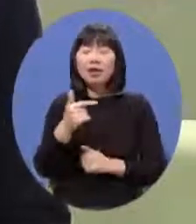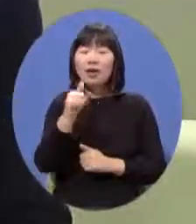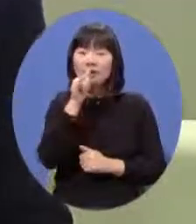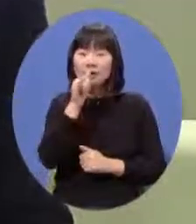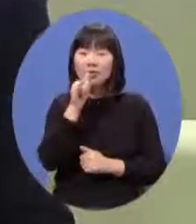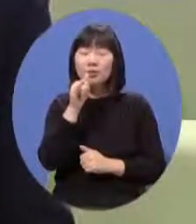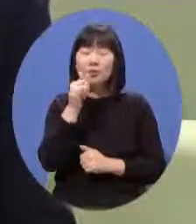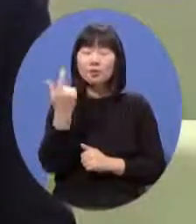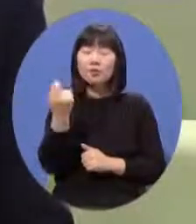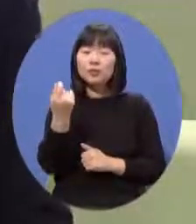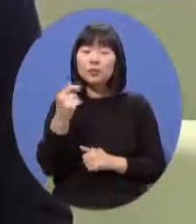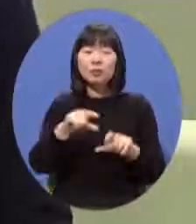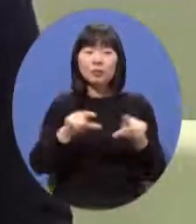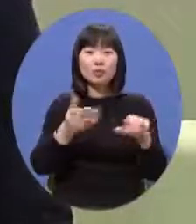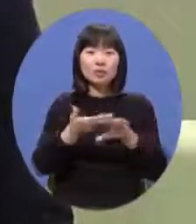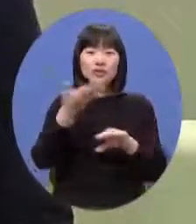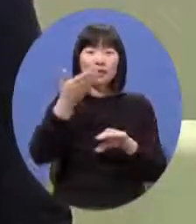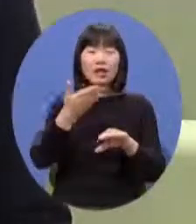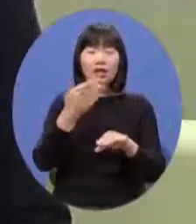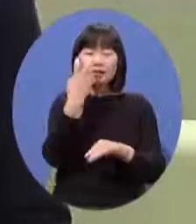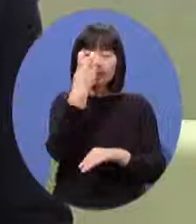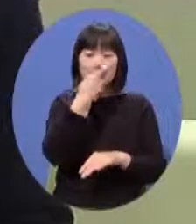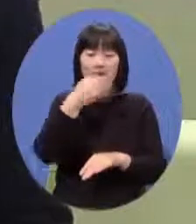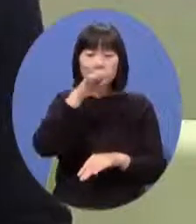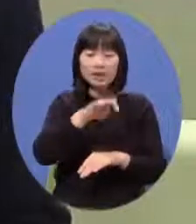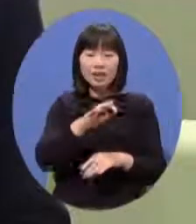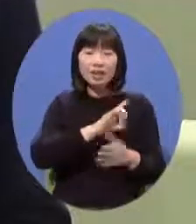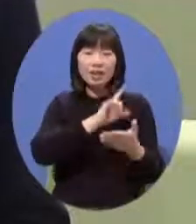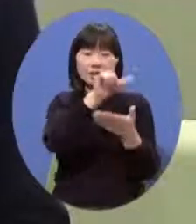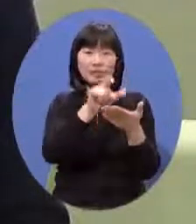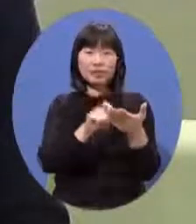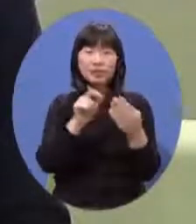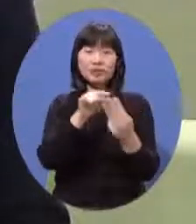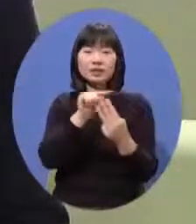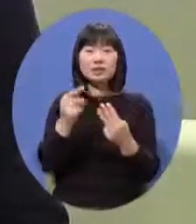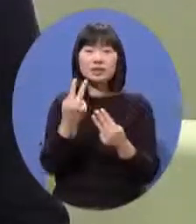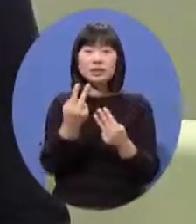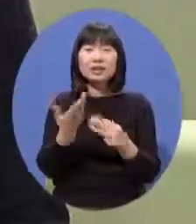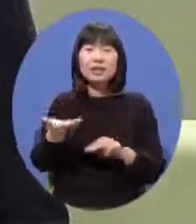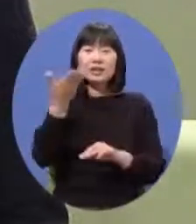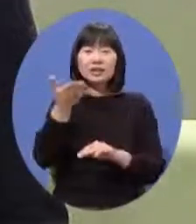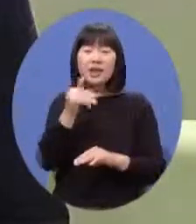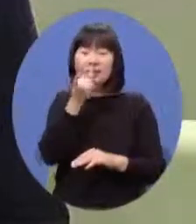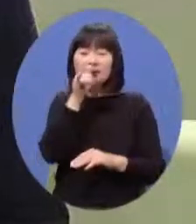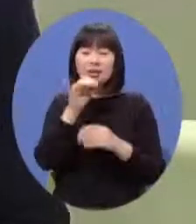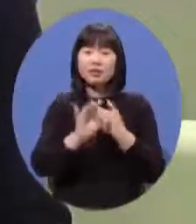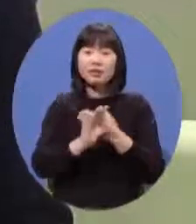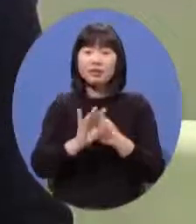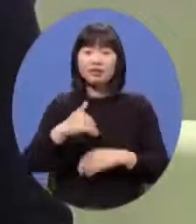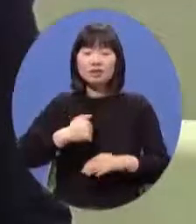그저 그러니까 좀 보통 이상이다라고 체크된 항목들이 3분의